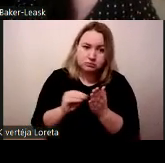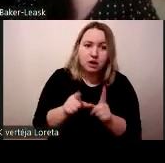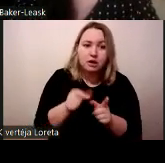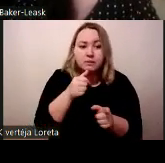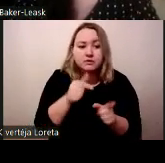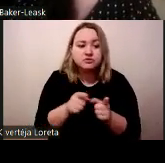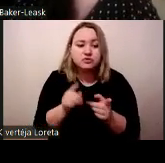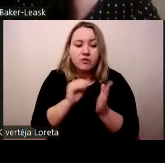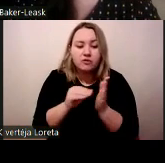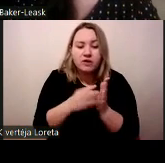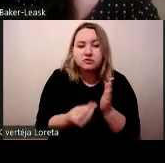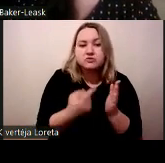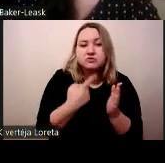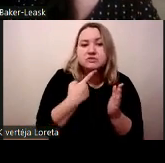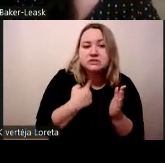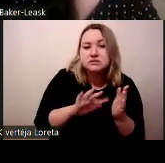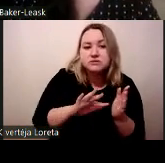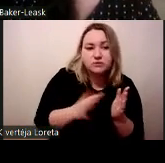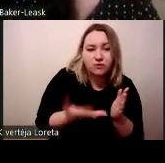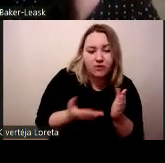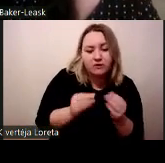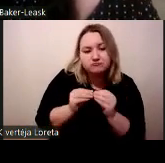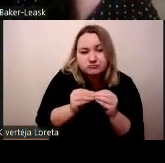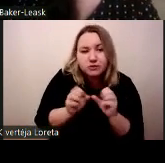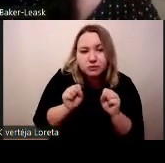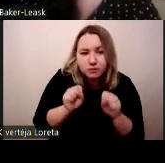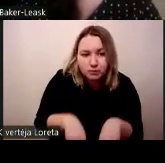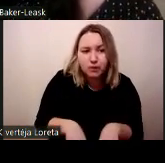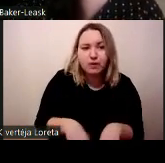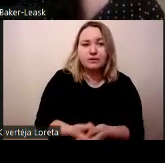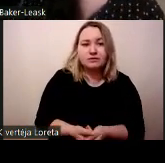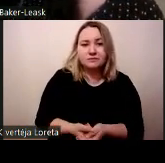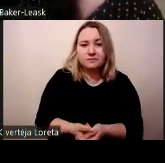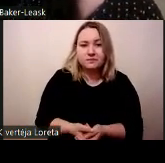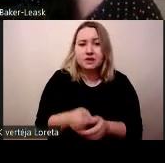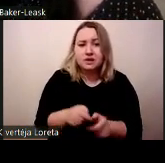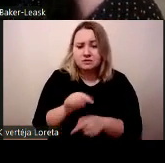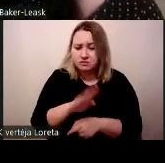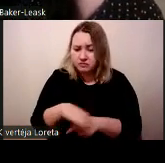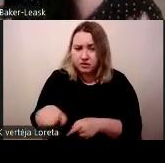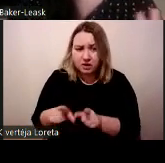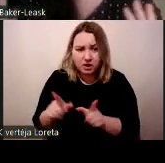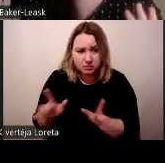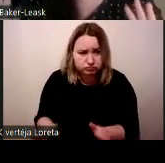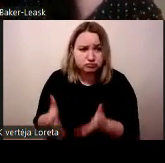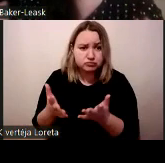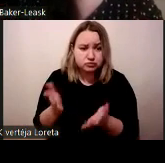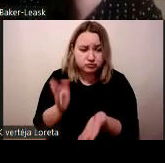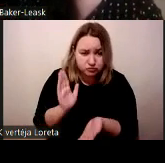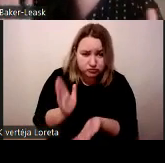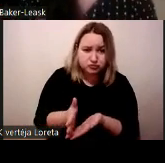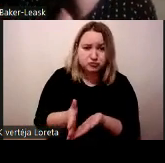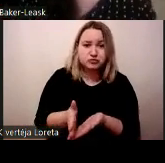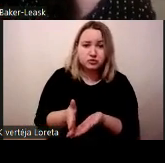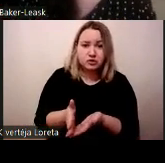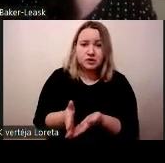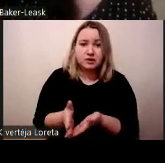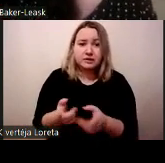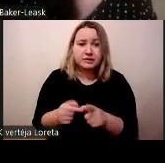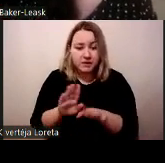to konkretaus rašytojo rašymo stilių. Ir iš tikrųjų, tokiu būdu vaikai yra paskatinami. Ir taip pat jie